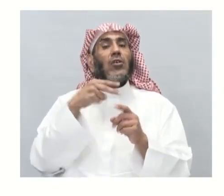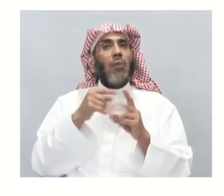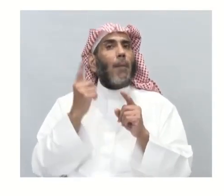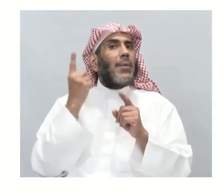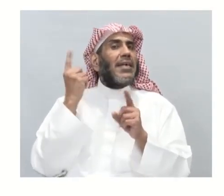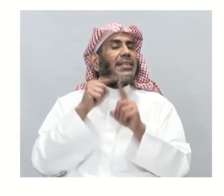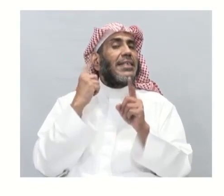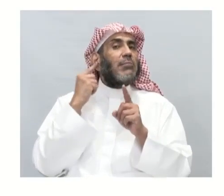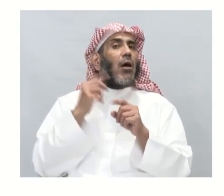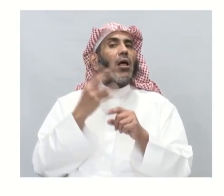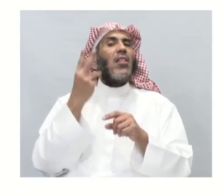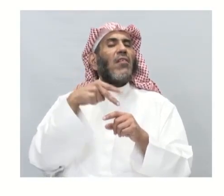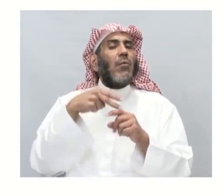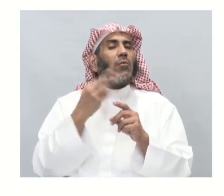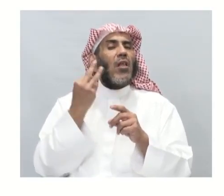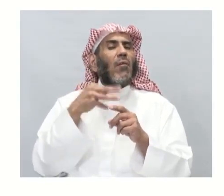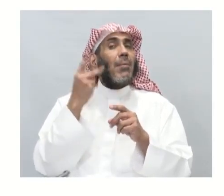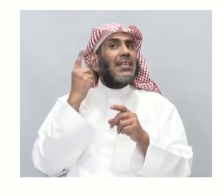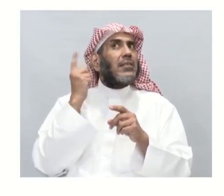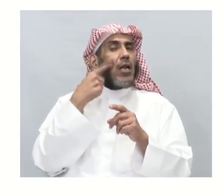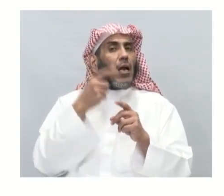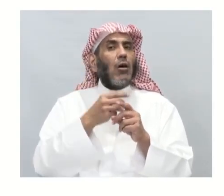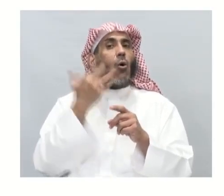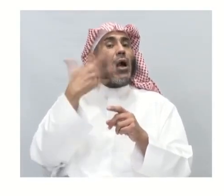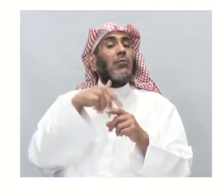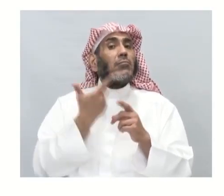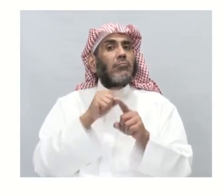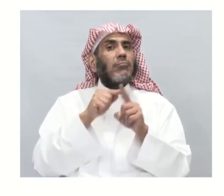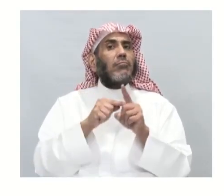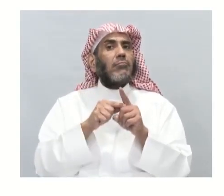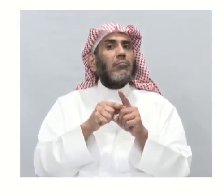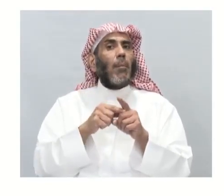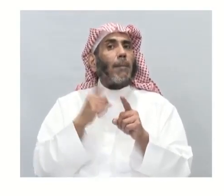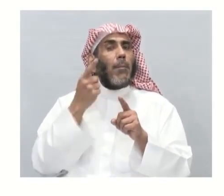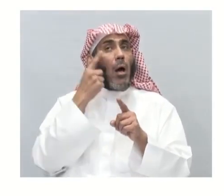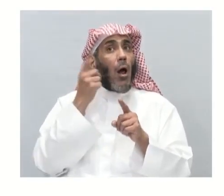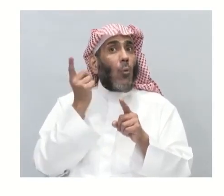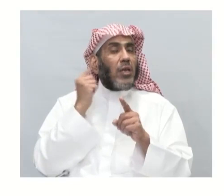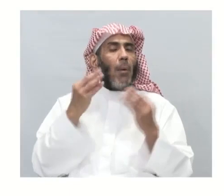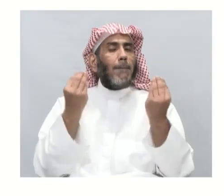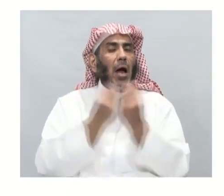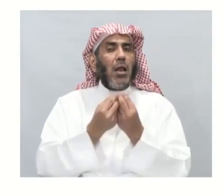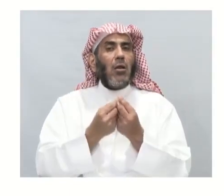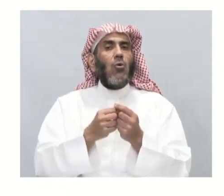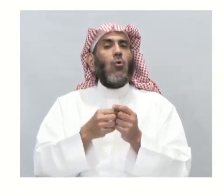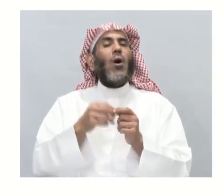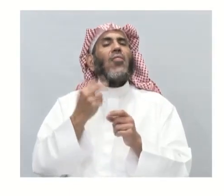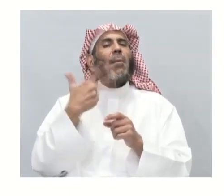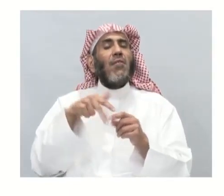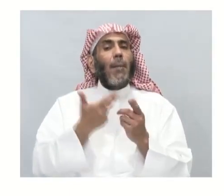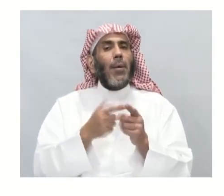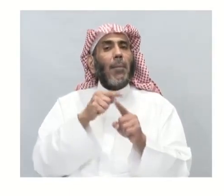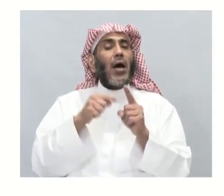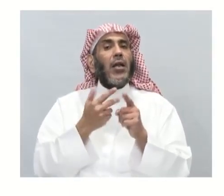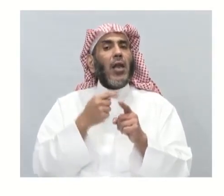نسمع 30% مما نرى و 50% مما نرى ونسمع معا و 80% مما